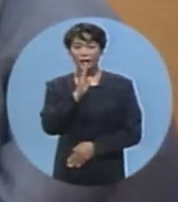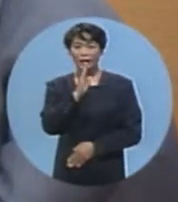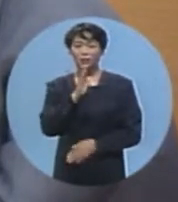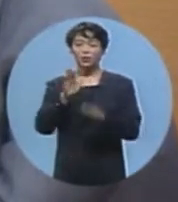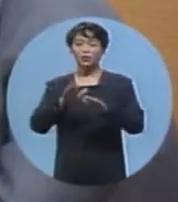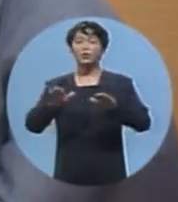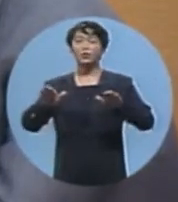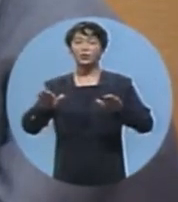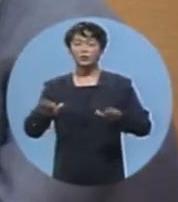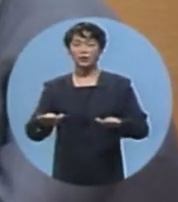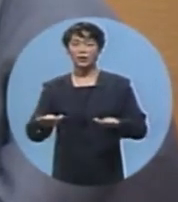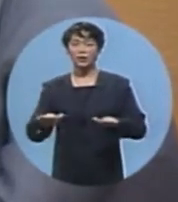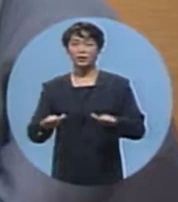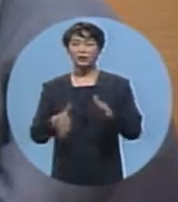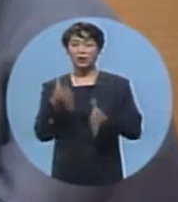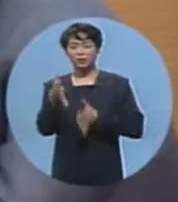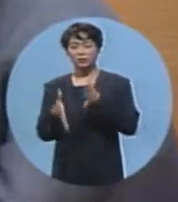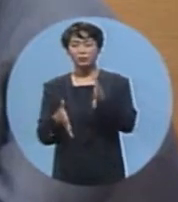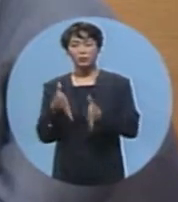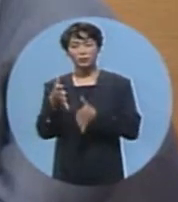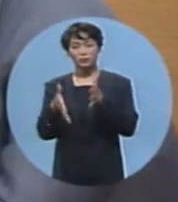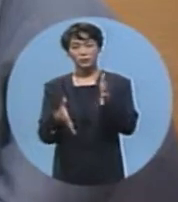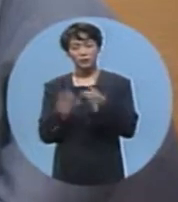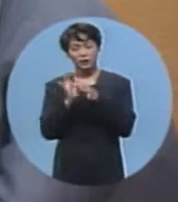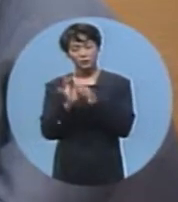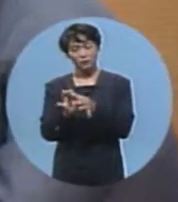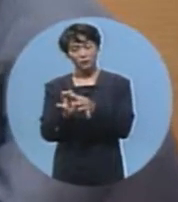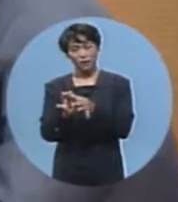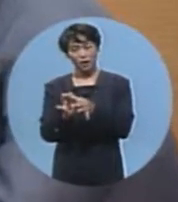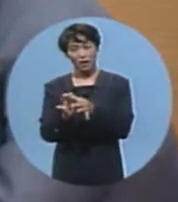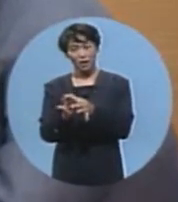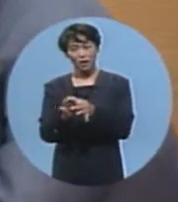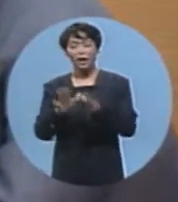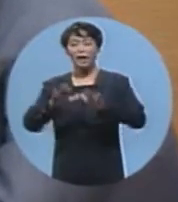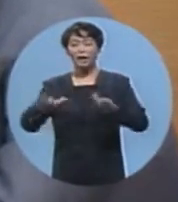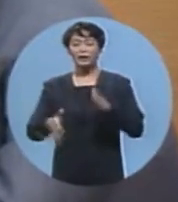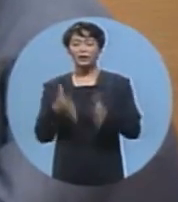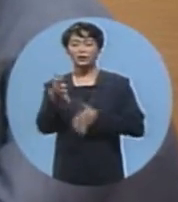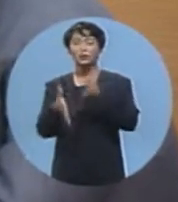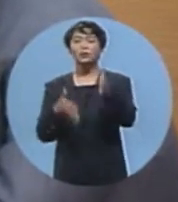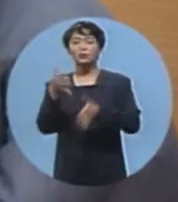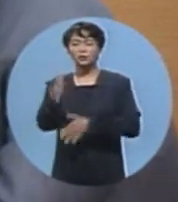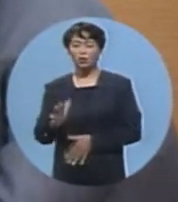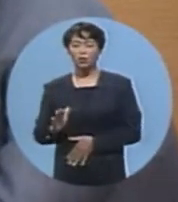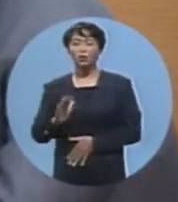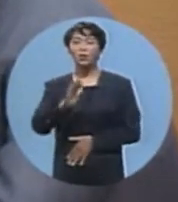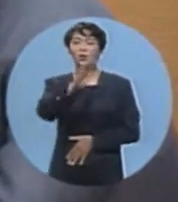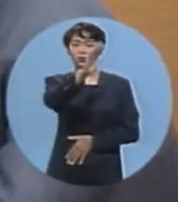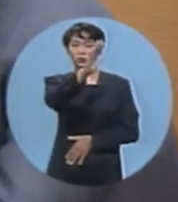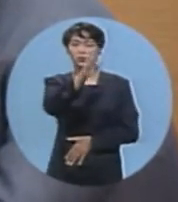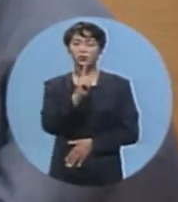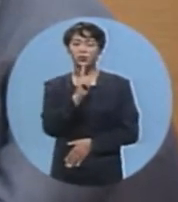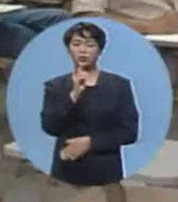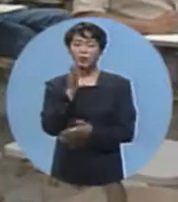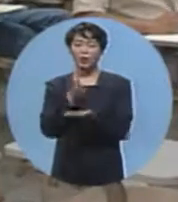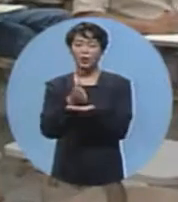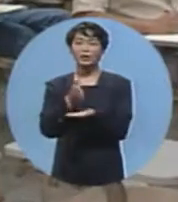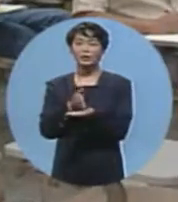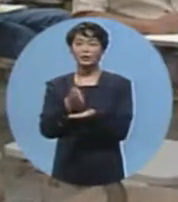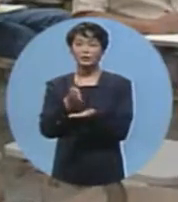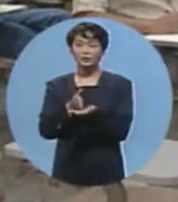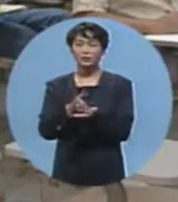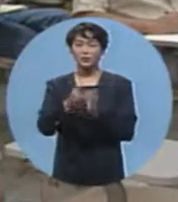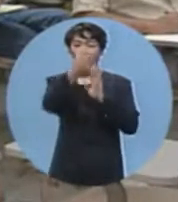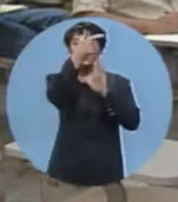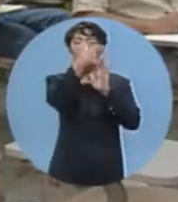現代スポーツを俯瞰するといいますか、現代スポーツの構造というお話をさせていただくテーマとこ